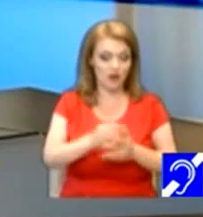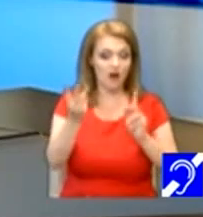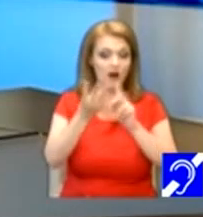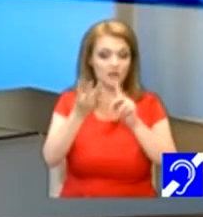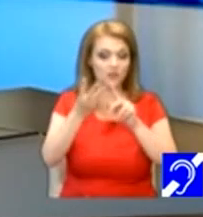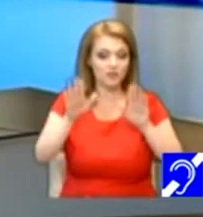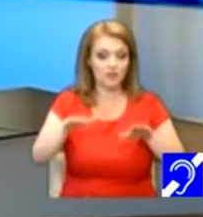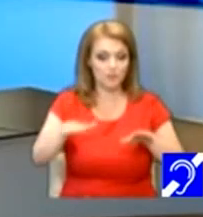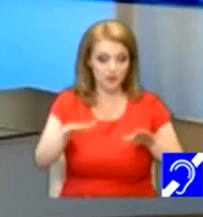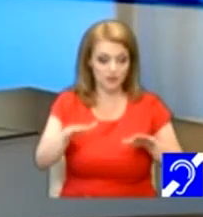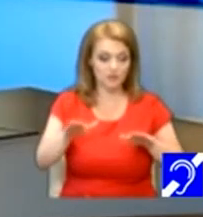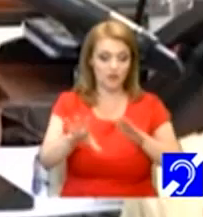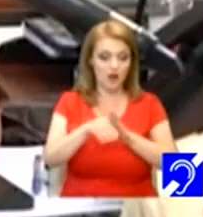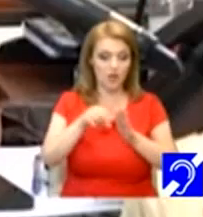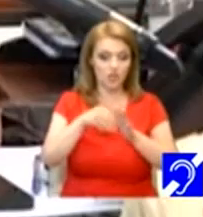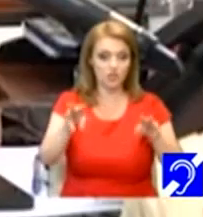alegerile parlamentare.